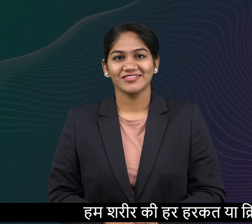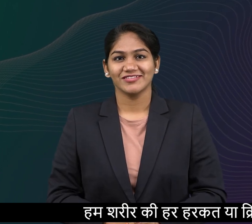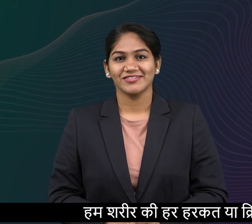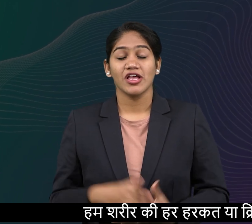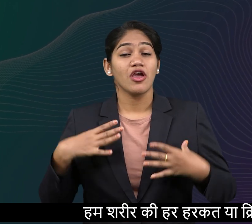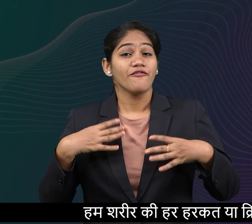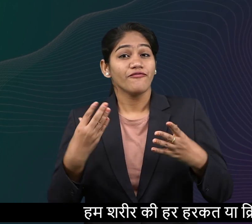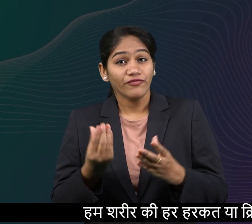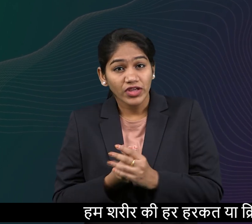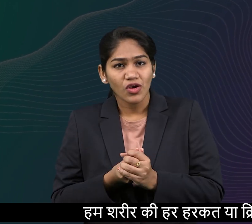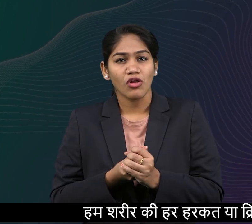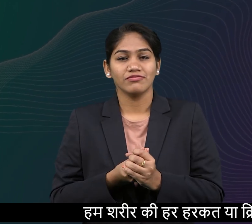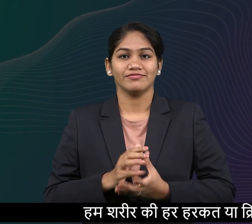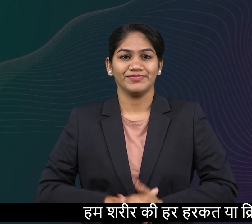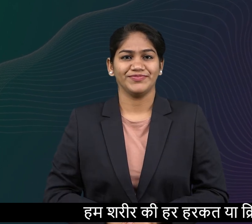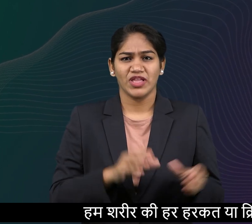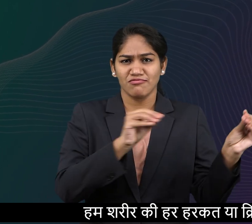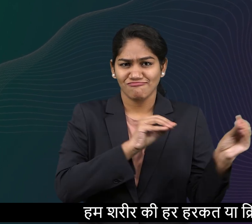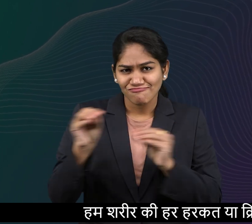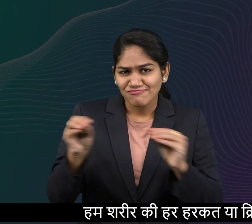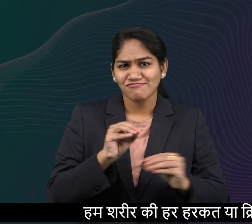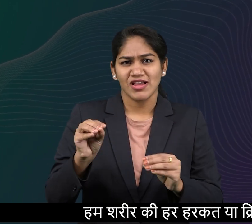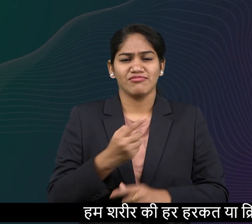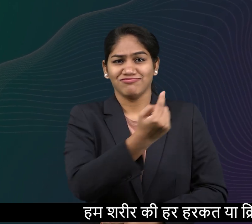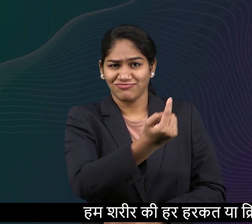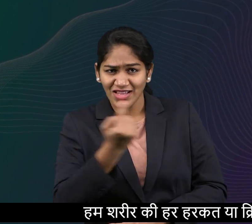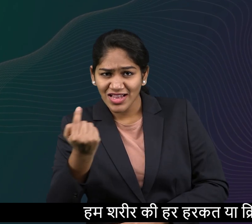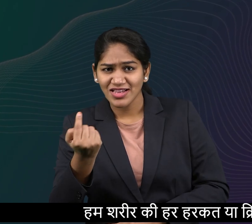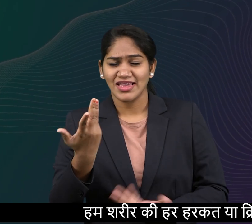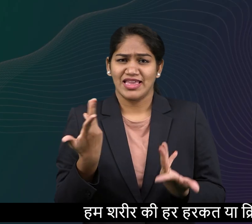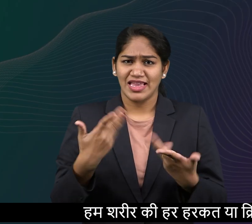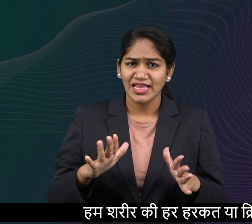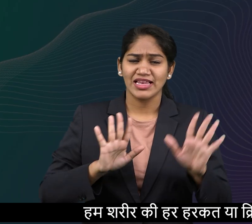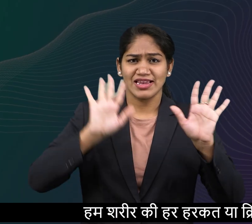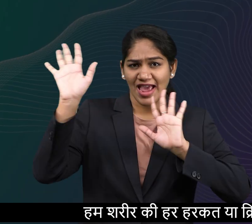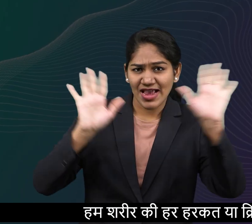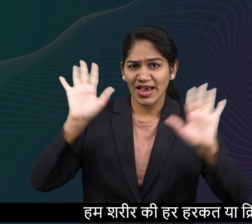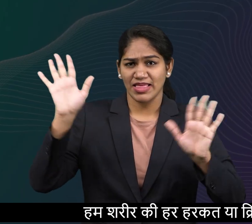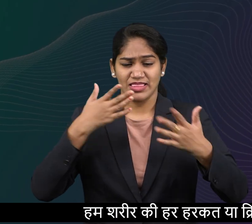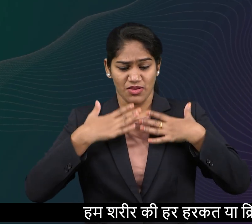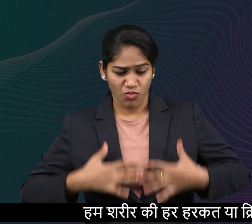हम शरीर की हर हरकत या क्रिया को एक विशिष्ट नाम से बुलाते हैं। चलो